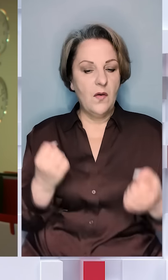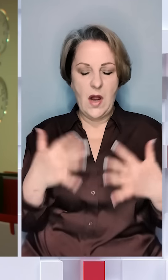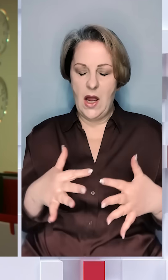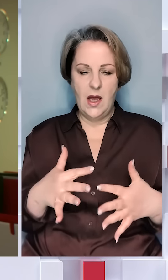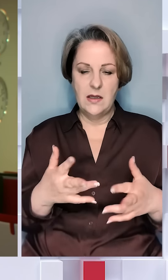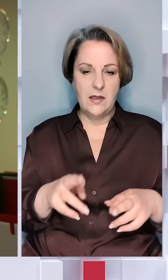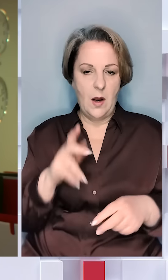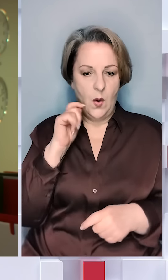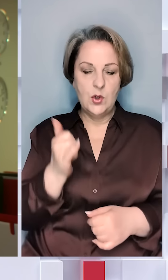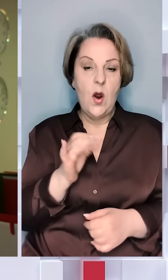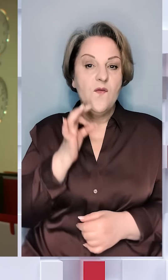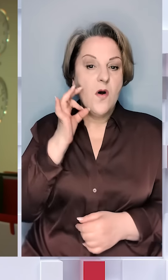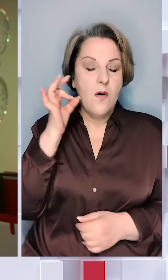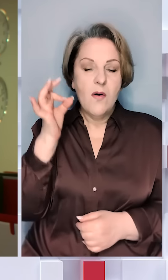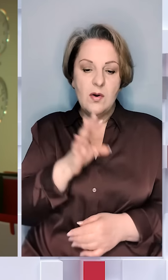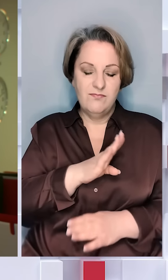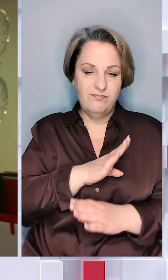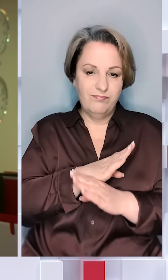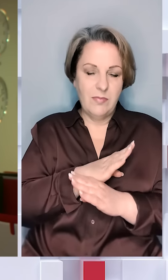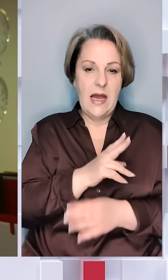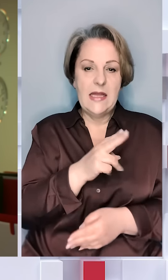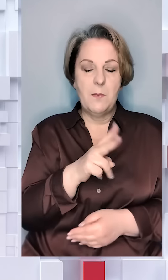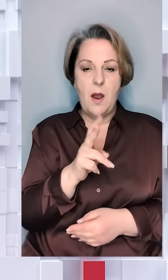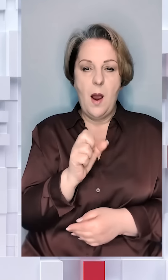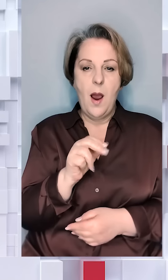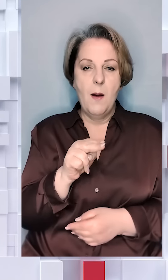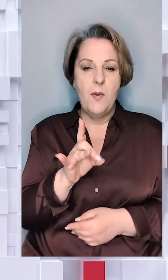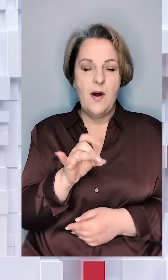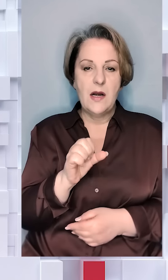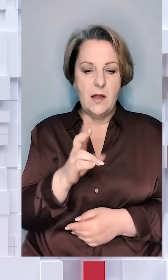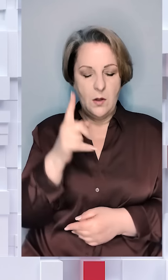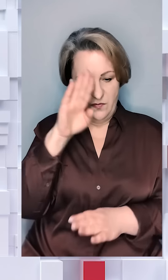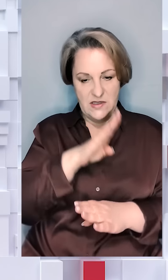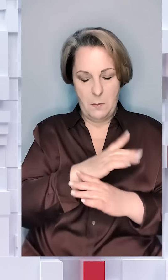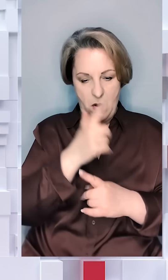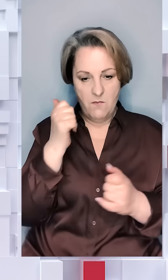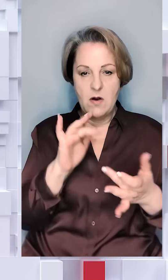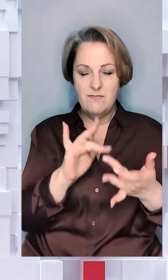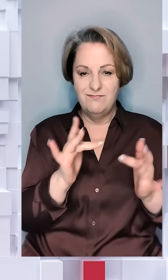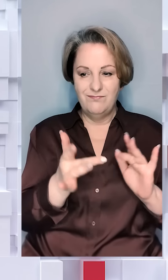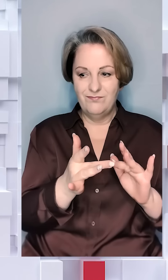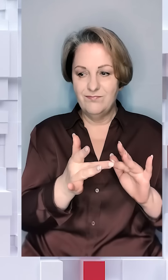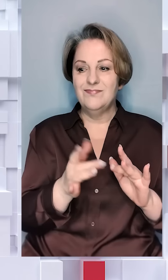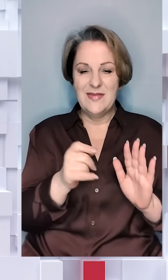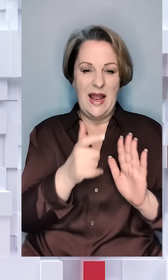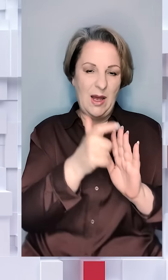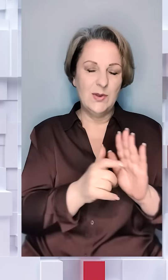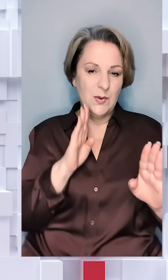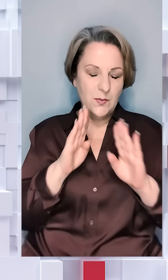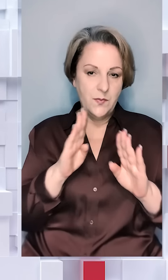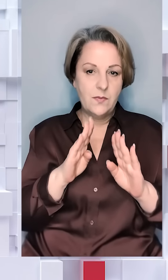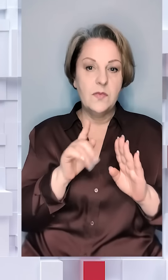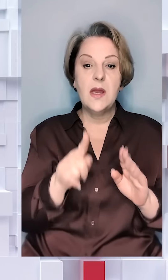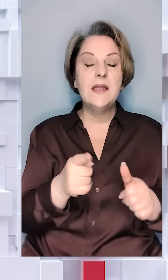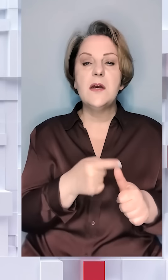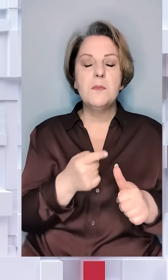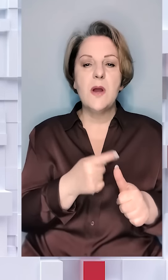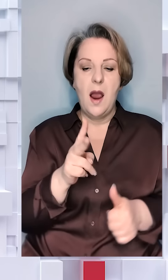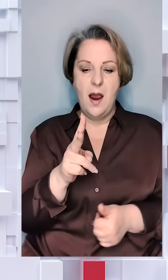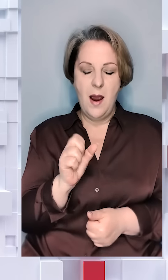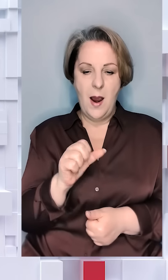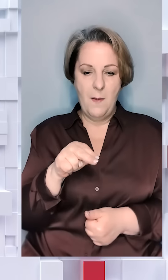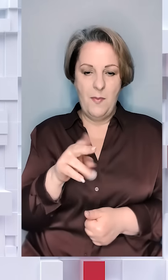Втрата для України. Сьогодні вранці не стало Дмитра Капранова. Про його смерть повідомили у соцмережі на сторінці братів Капранових. Під цим ім'ям